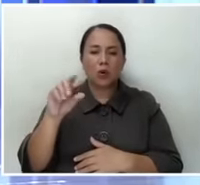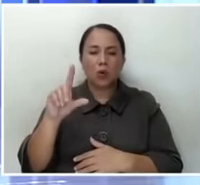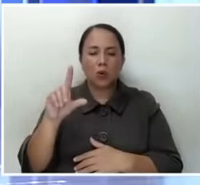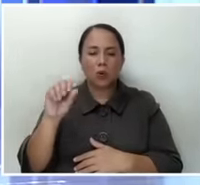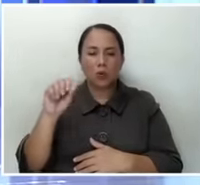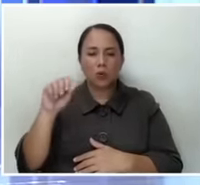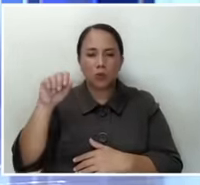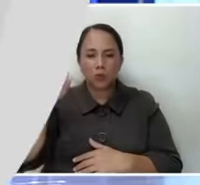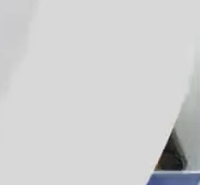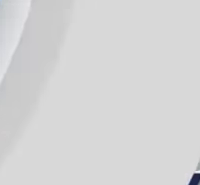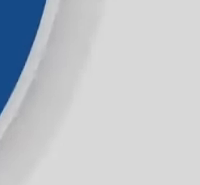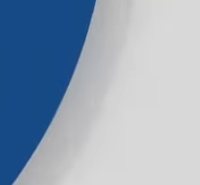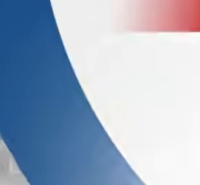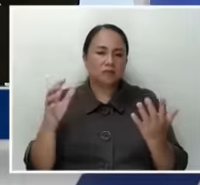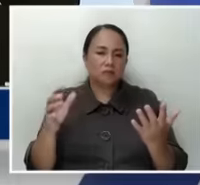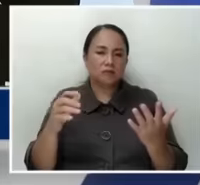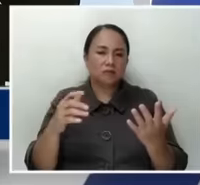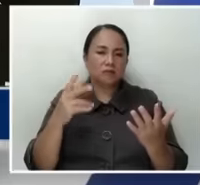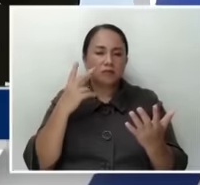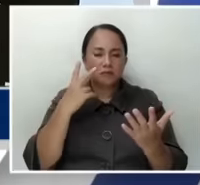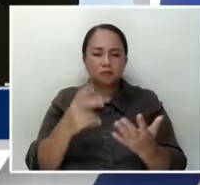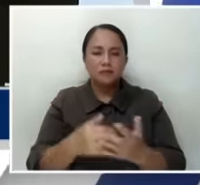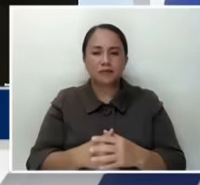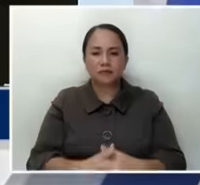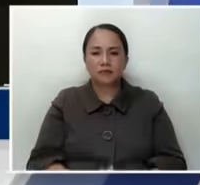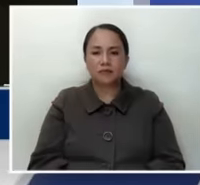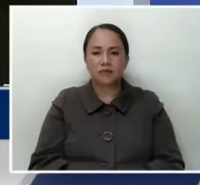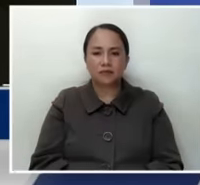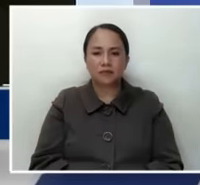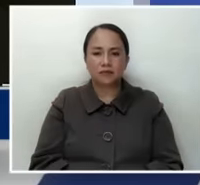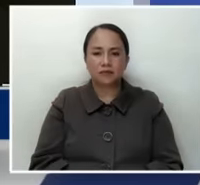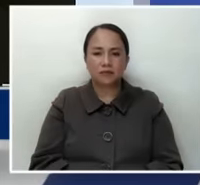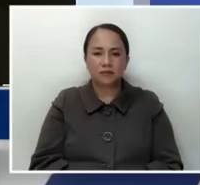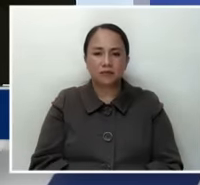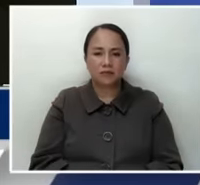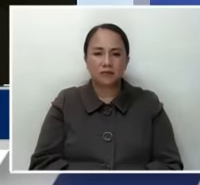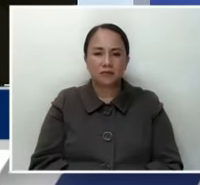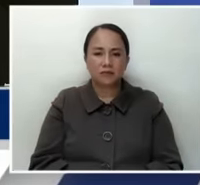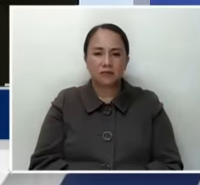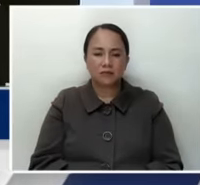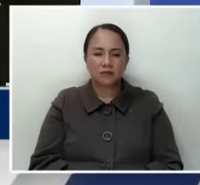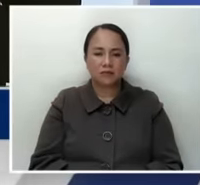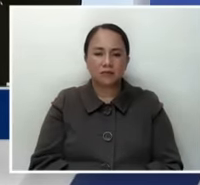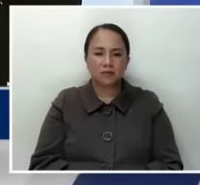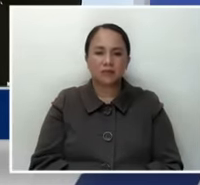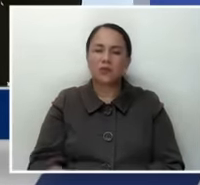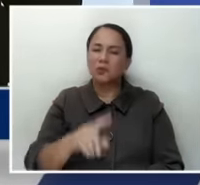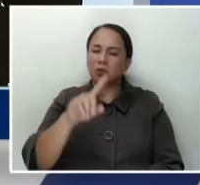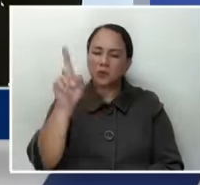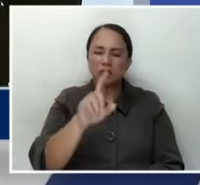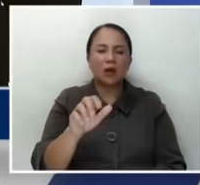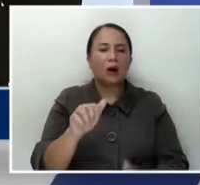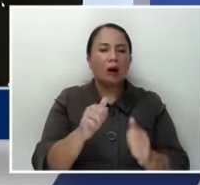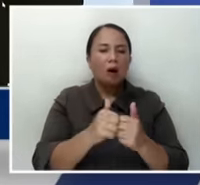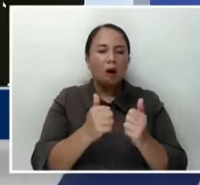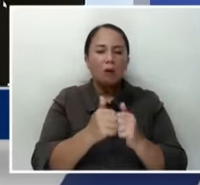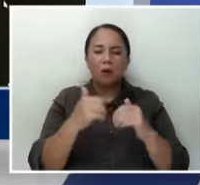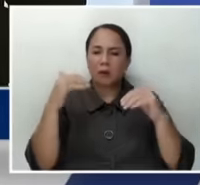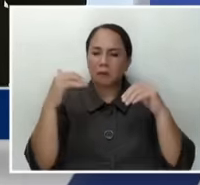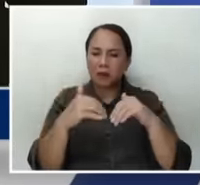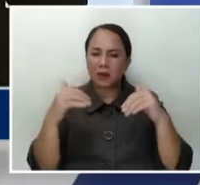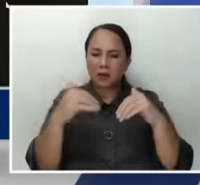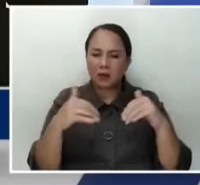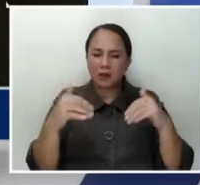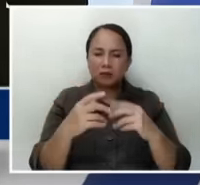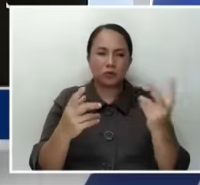At live mula Berlin, Germany, nagpapatrol Joyce Balancho. Joyce, kamusta ang naging pulong ng